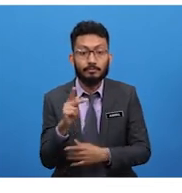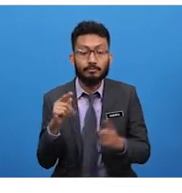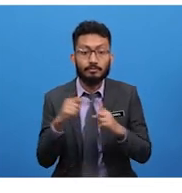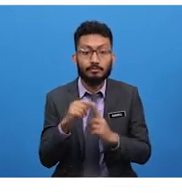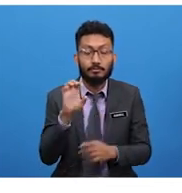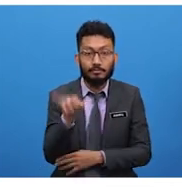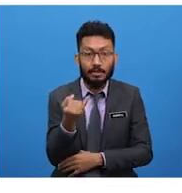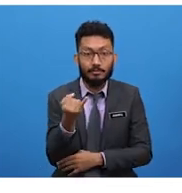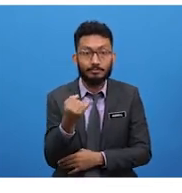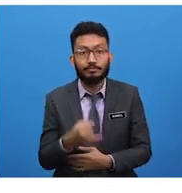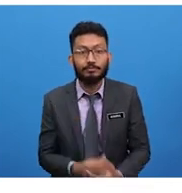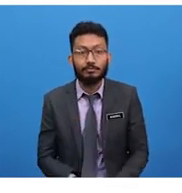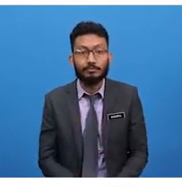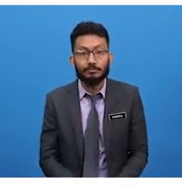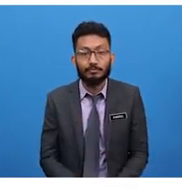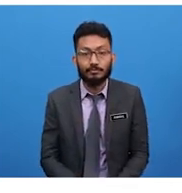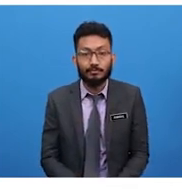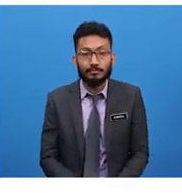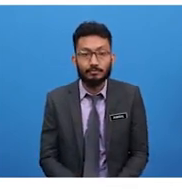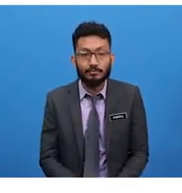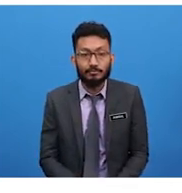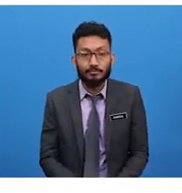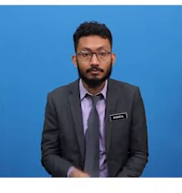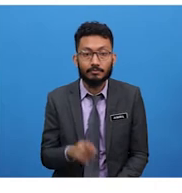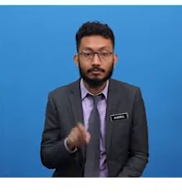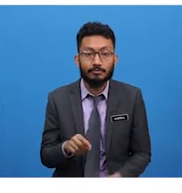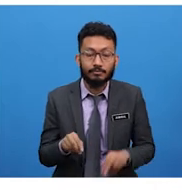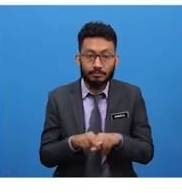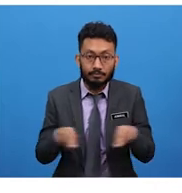untuk dapatkan ukuran bahu adalah ukuran bahu bahagi 2.